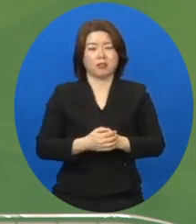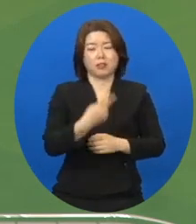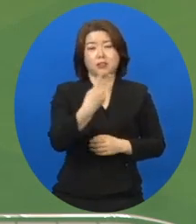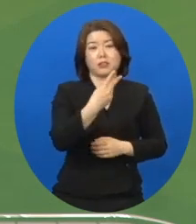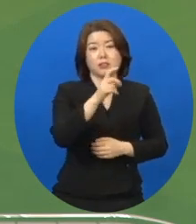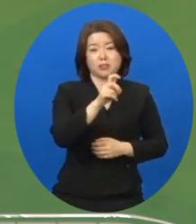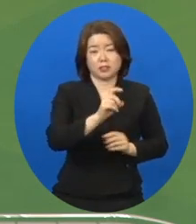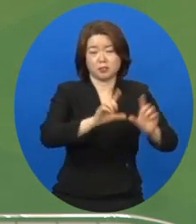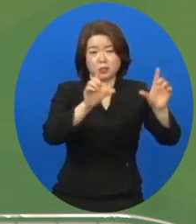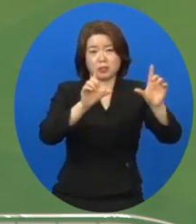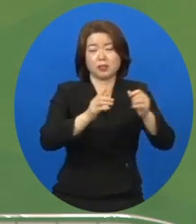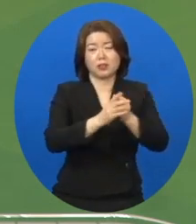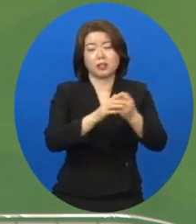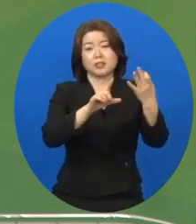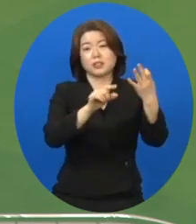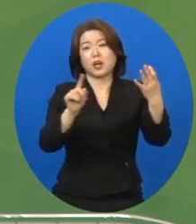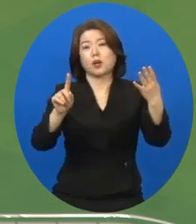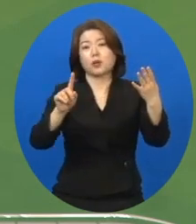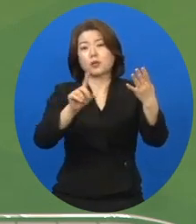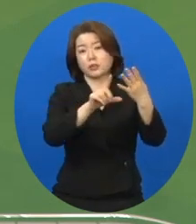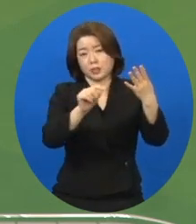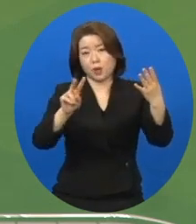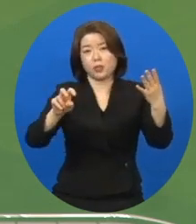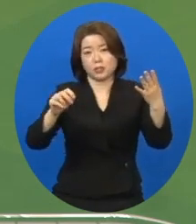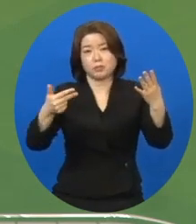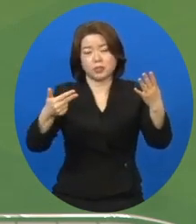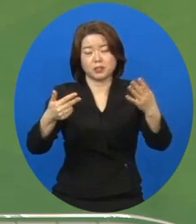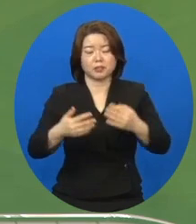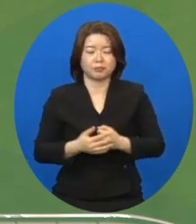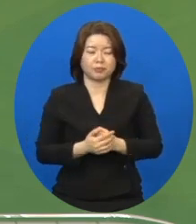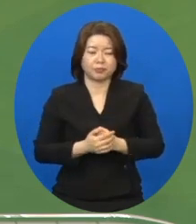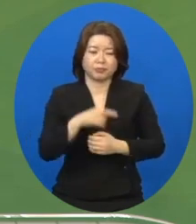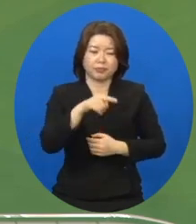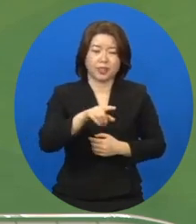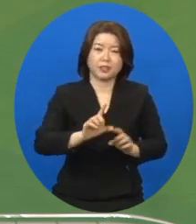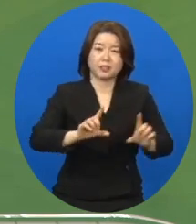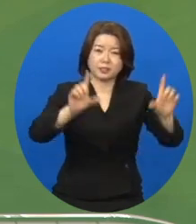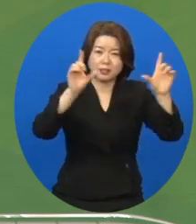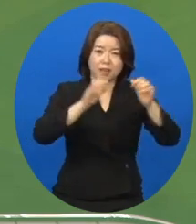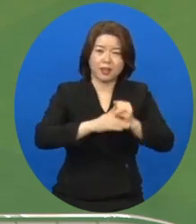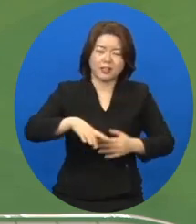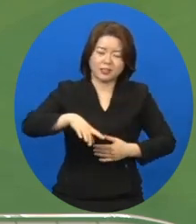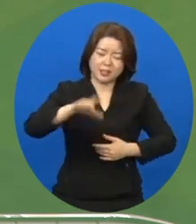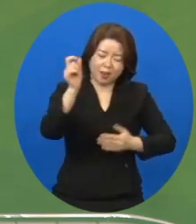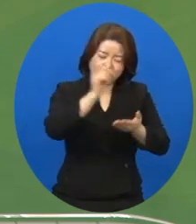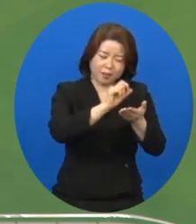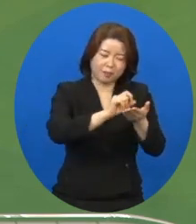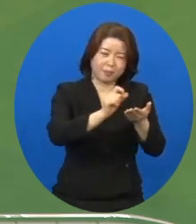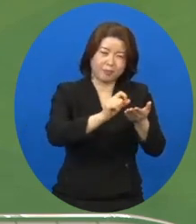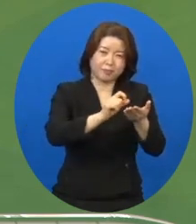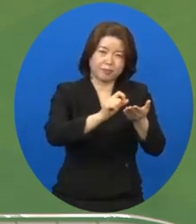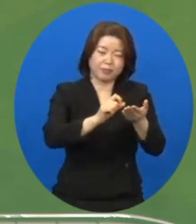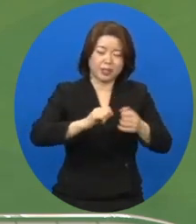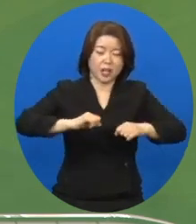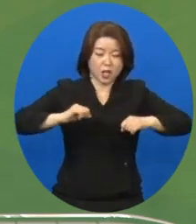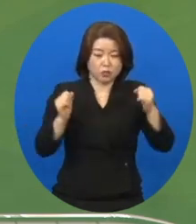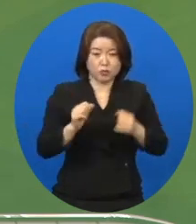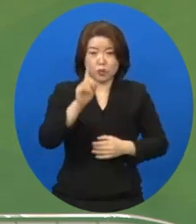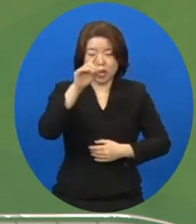4월 27일 그날 예수 동행일기를 처음 쓰는 그 순종의 한 걸음